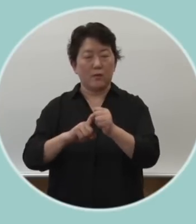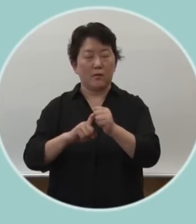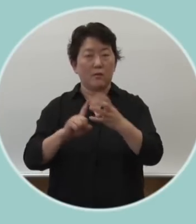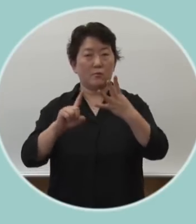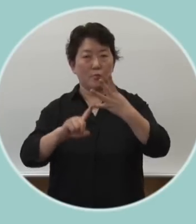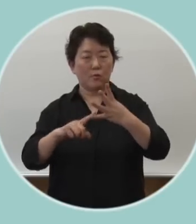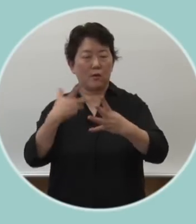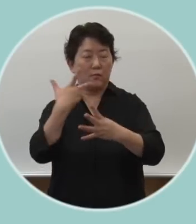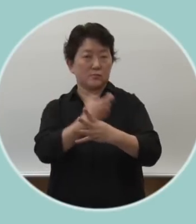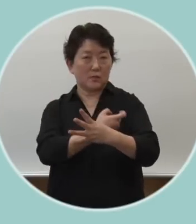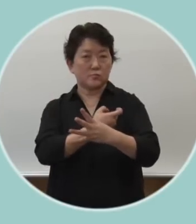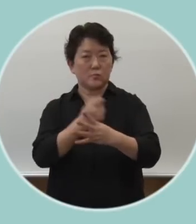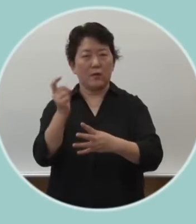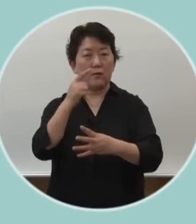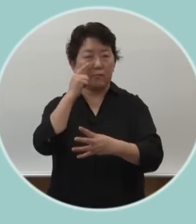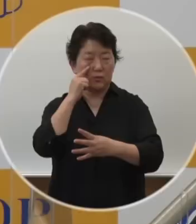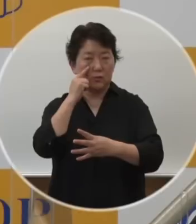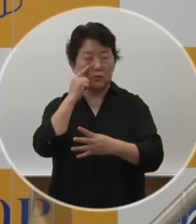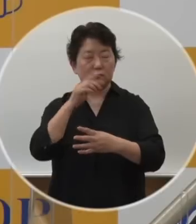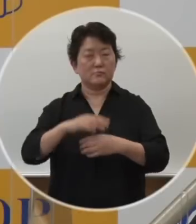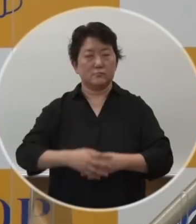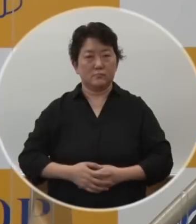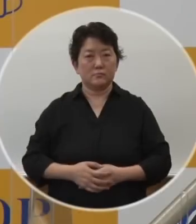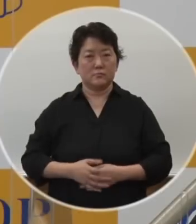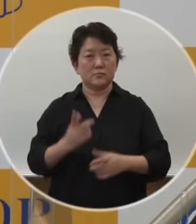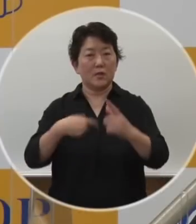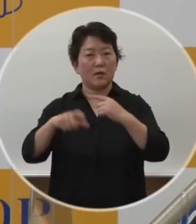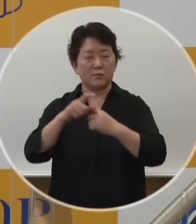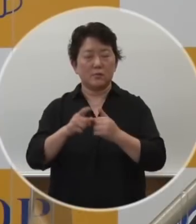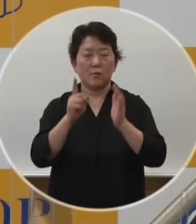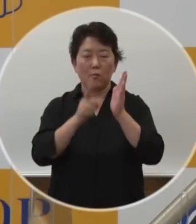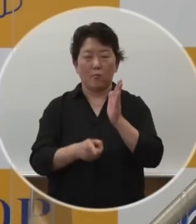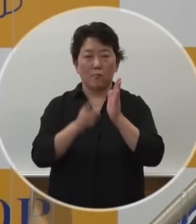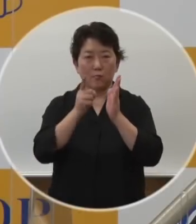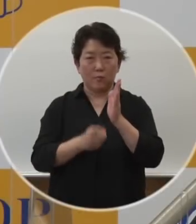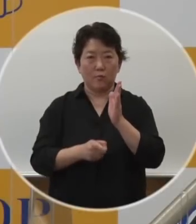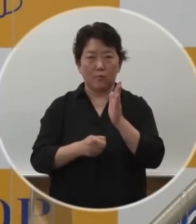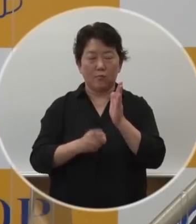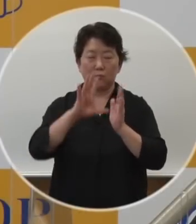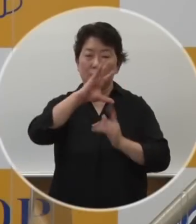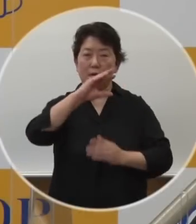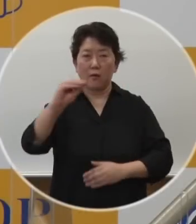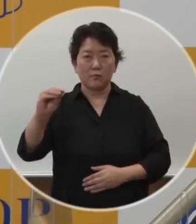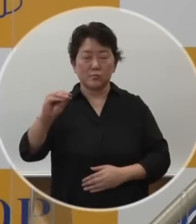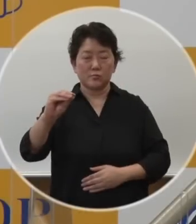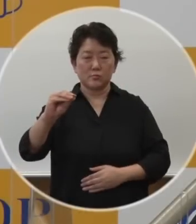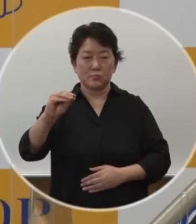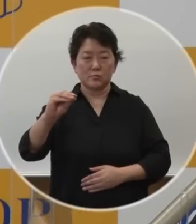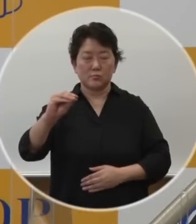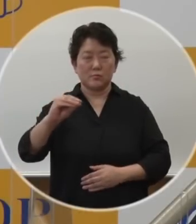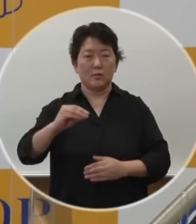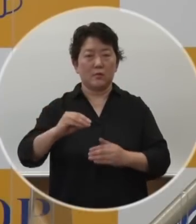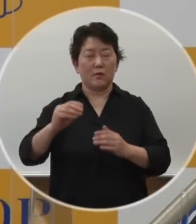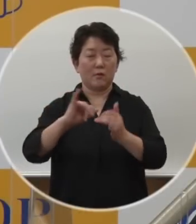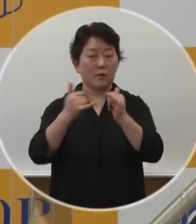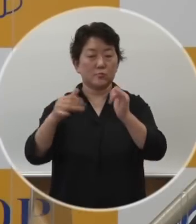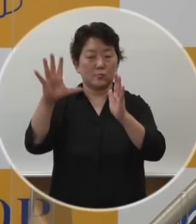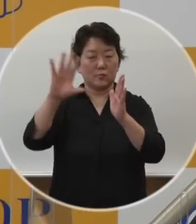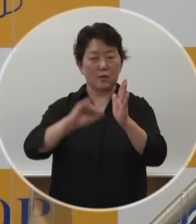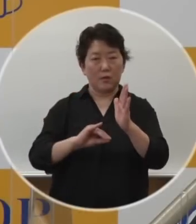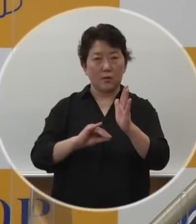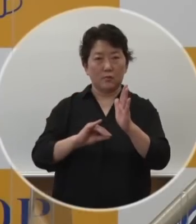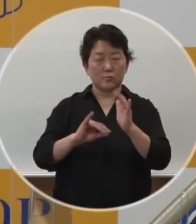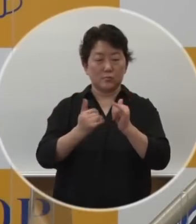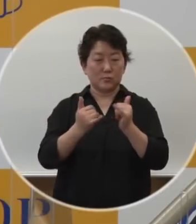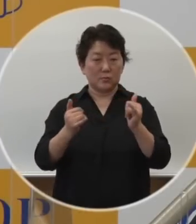目のワクチン接種を、さらにはお盆に帰省される方、帰省されるご家族を迎え